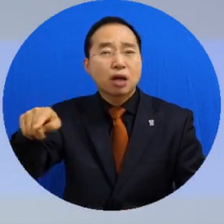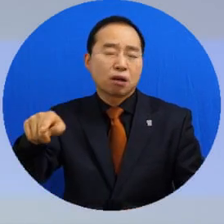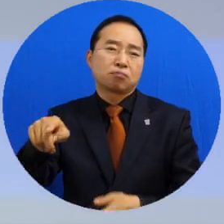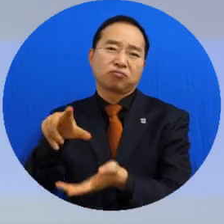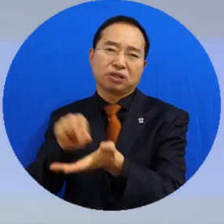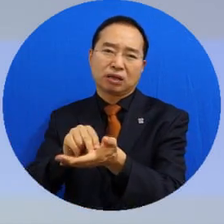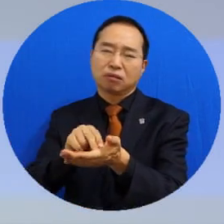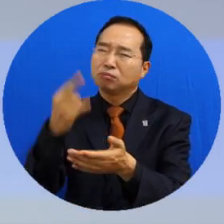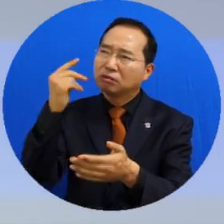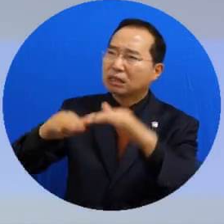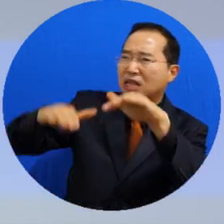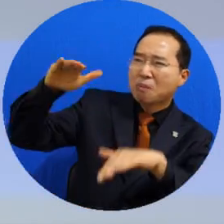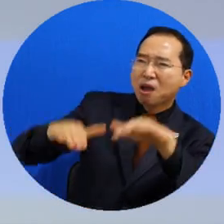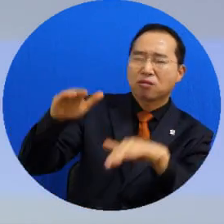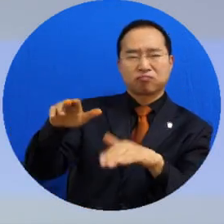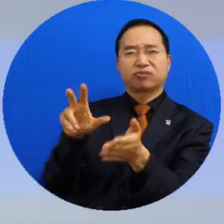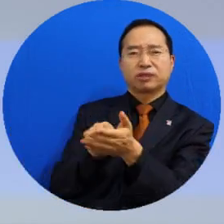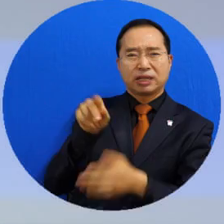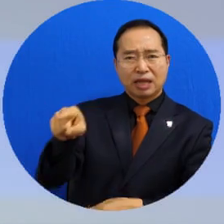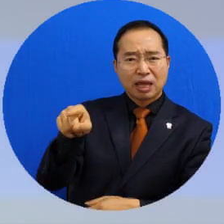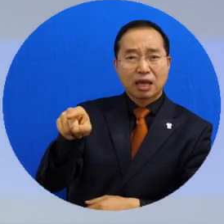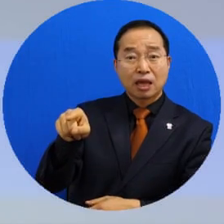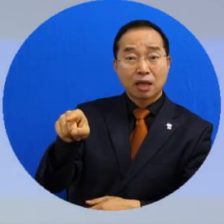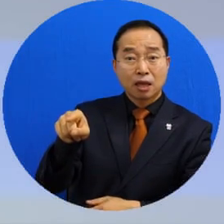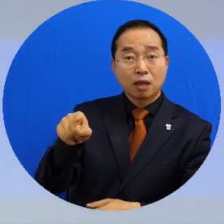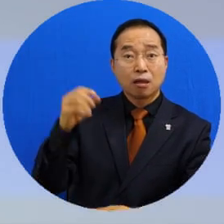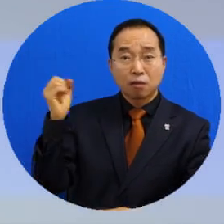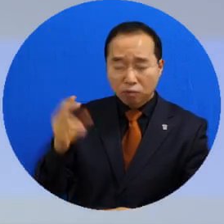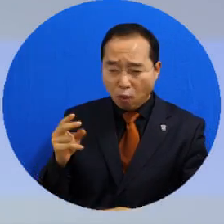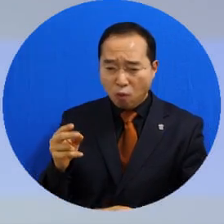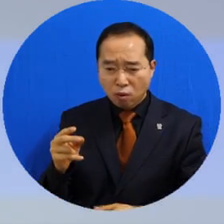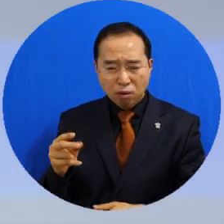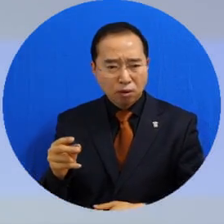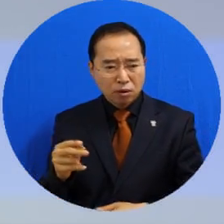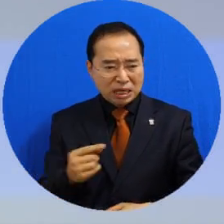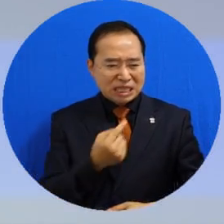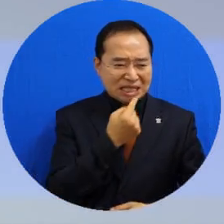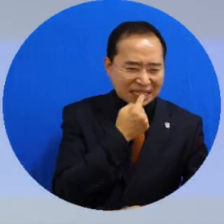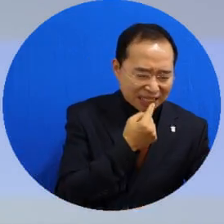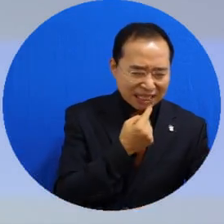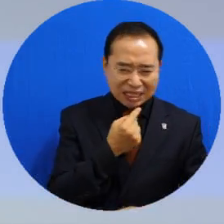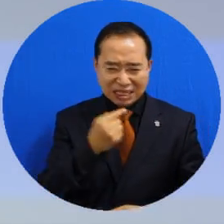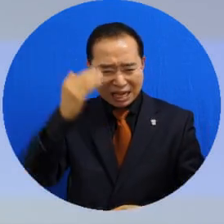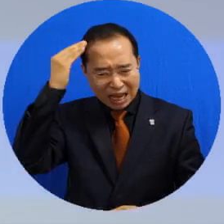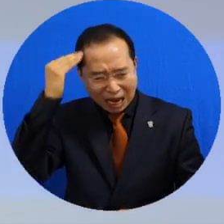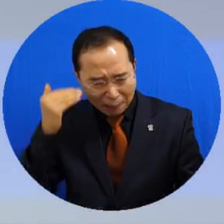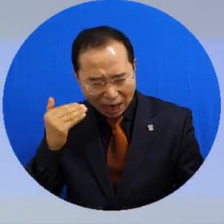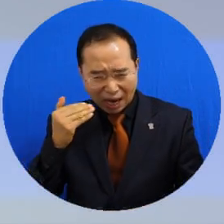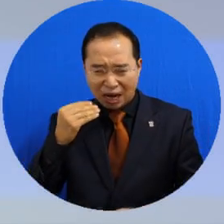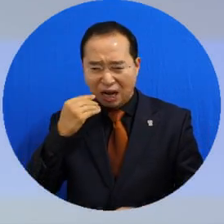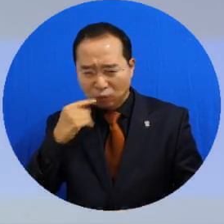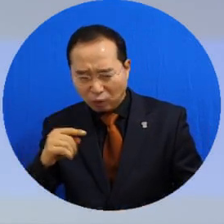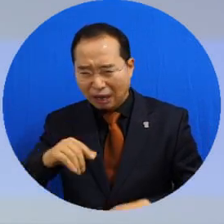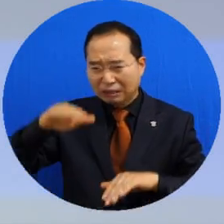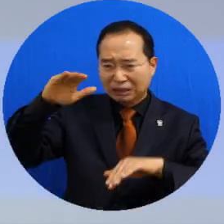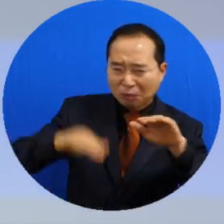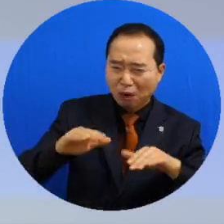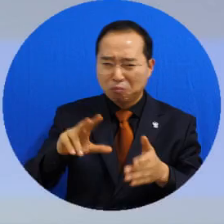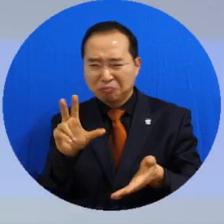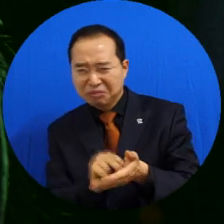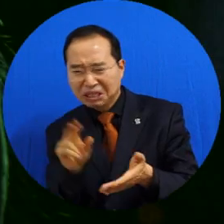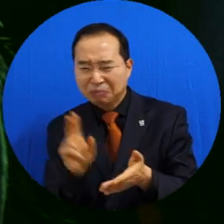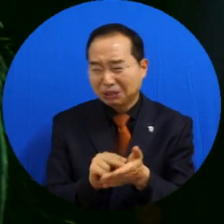그런 차별정책 혹은 개개인들의 인종차별주의적인 성향이 이렇게 나타나지 않느냐, 이렇게 막